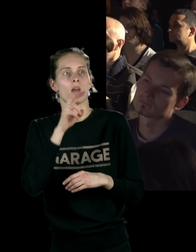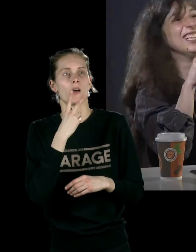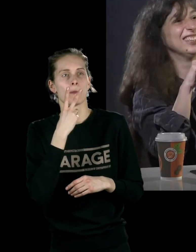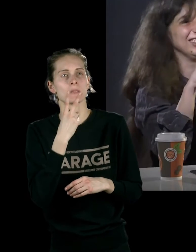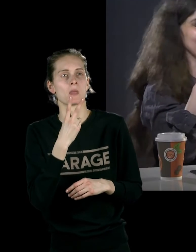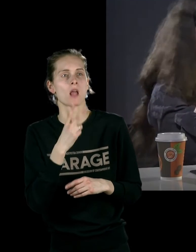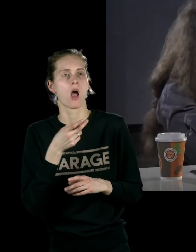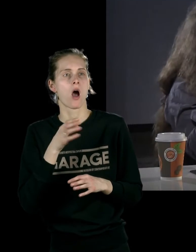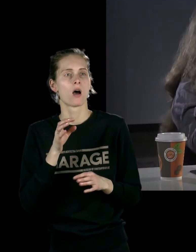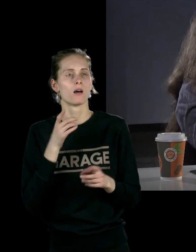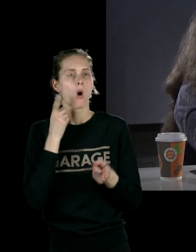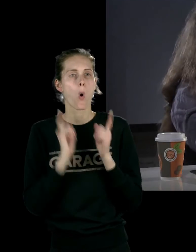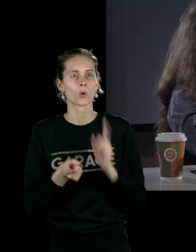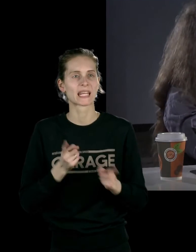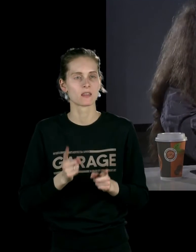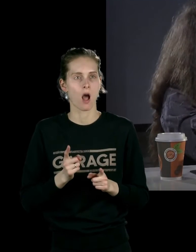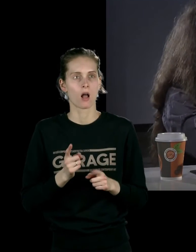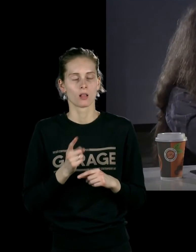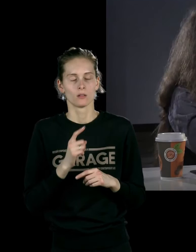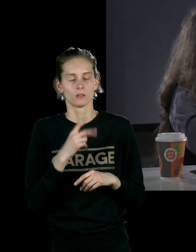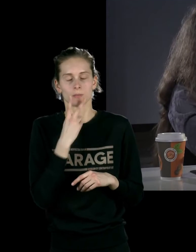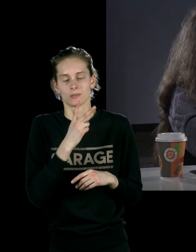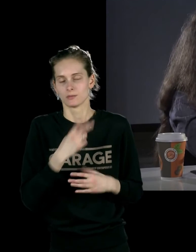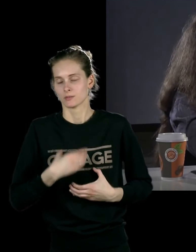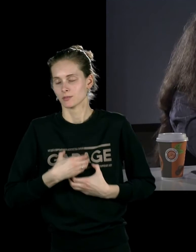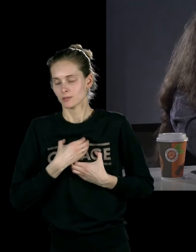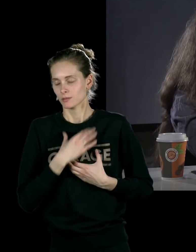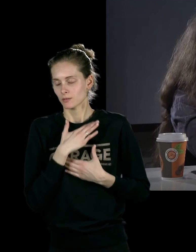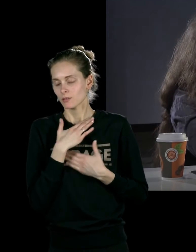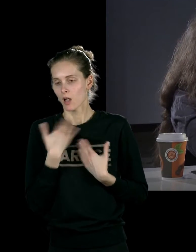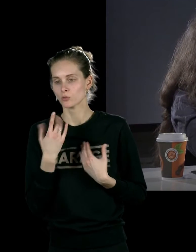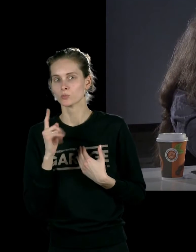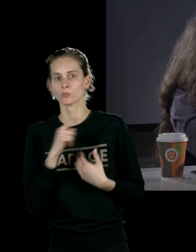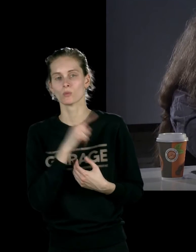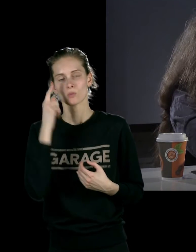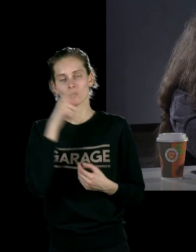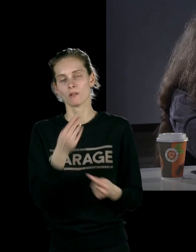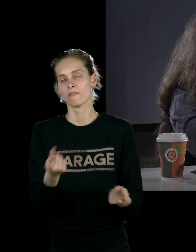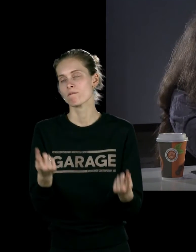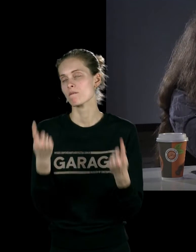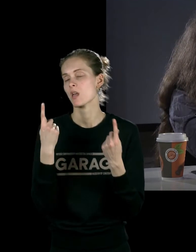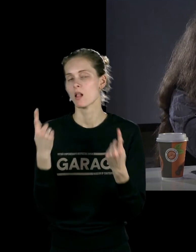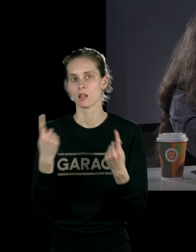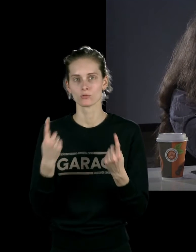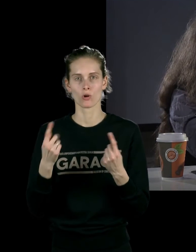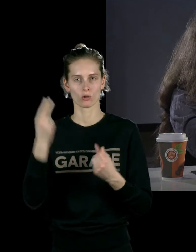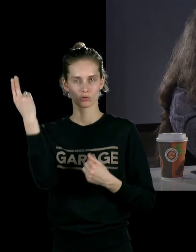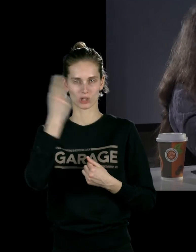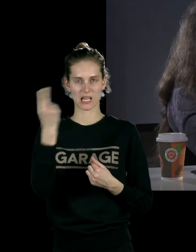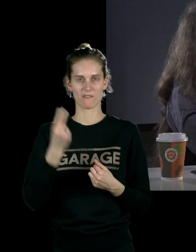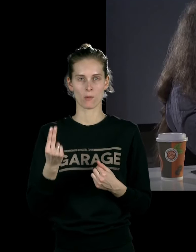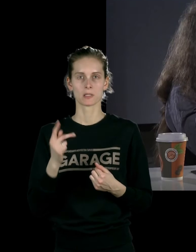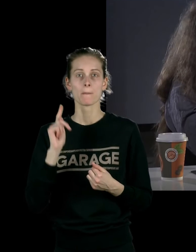было как бы страшно с ним встретиться, картина, которую он считал величайшим произведением живописи. Прежде всего